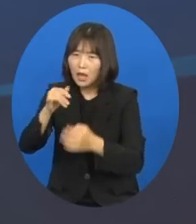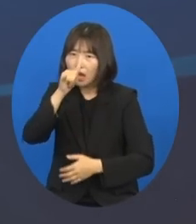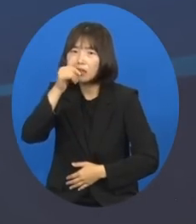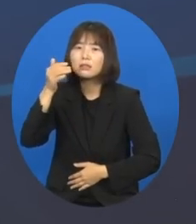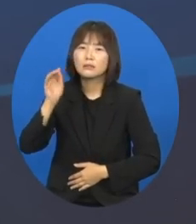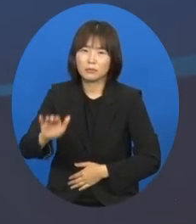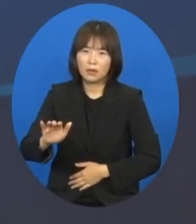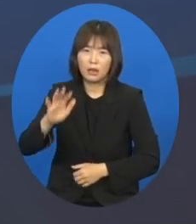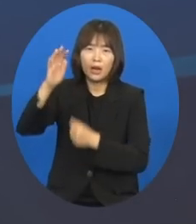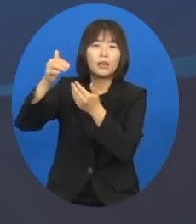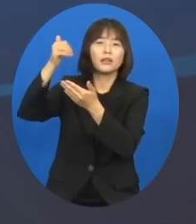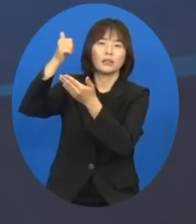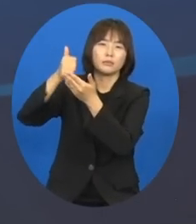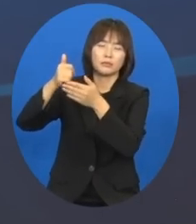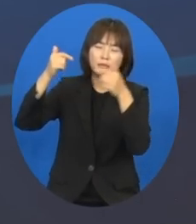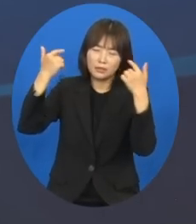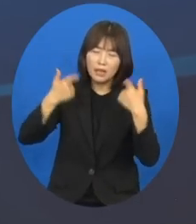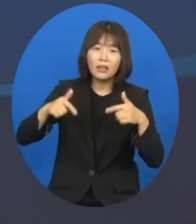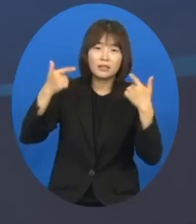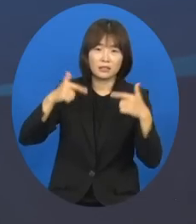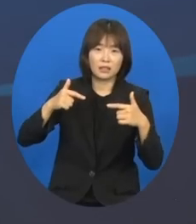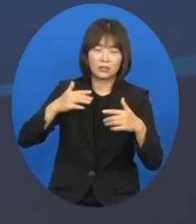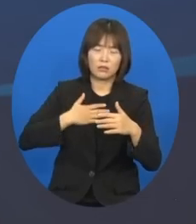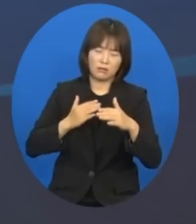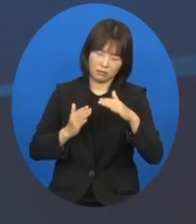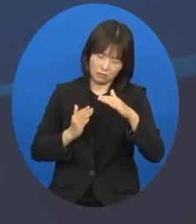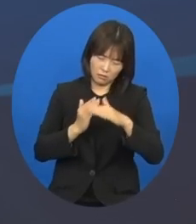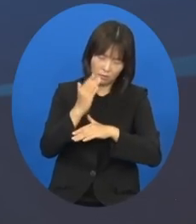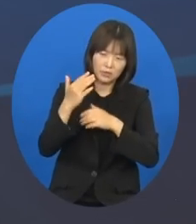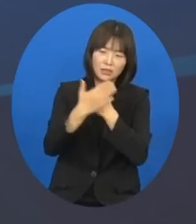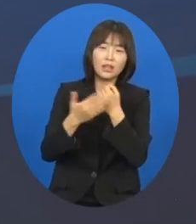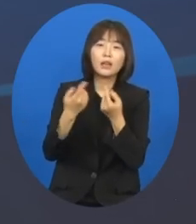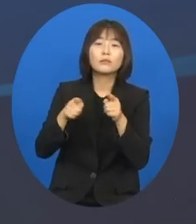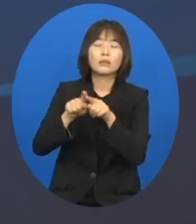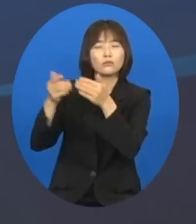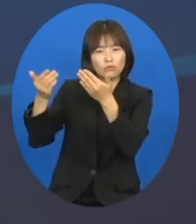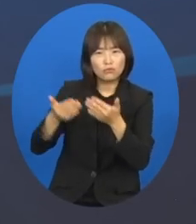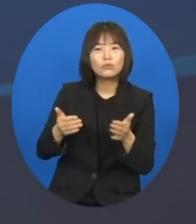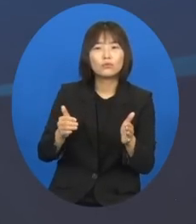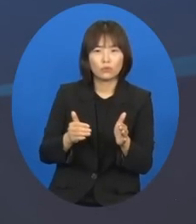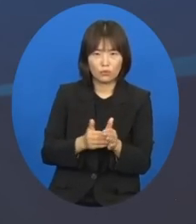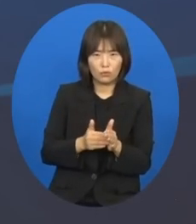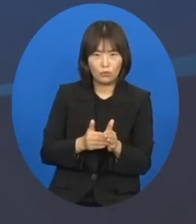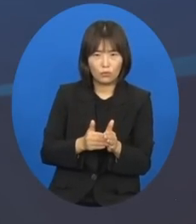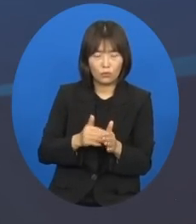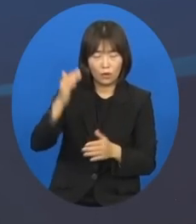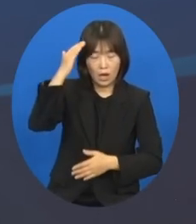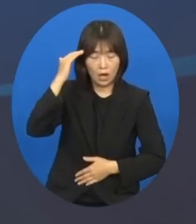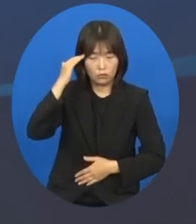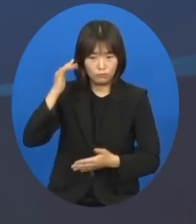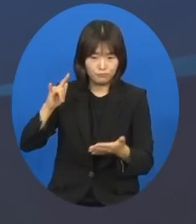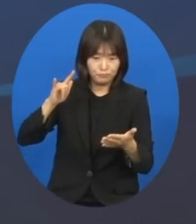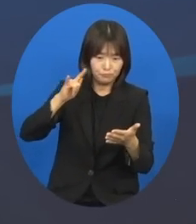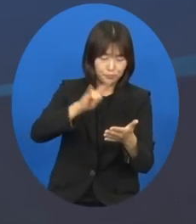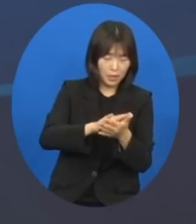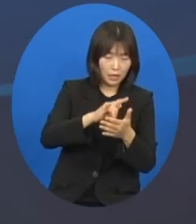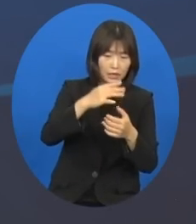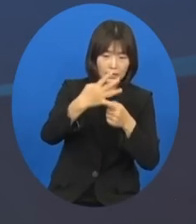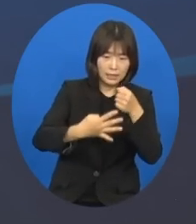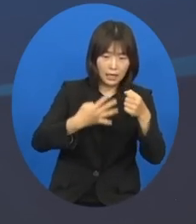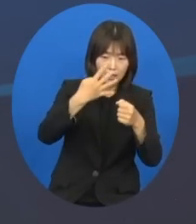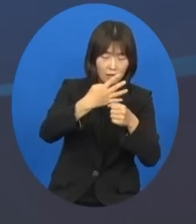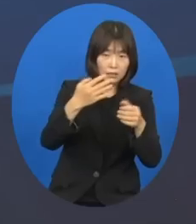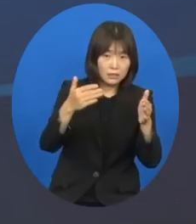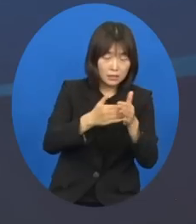하나님께서는 언제나 저에게 넘치는 은혜로 함께 해 주셨고 한국에 온지 2004년 지나고